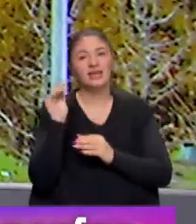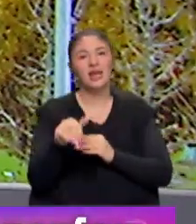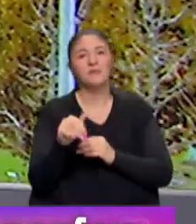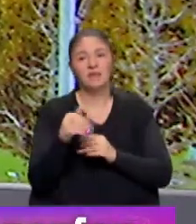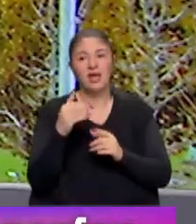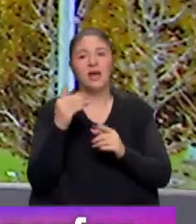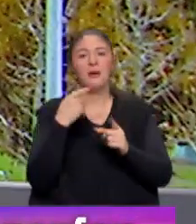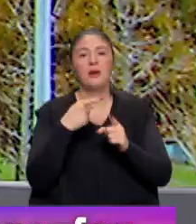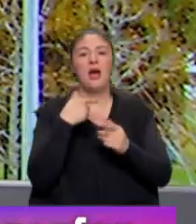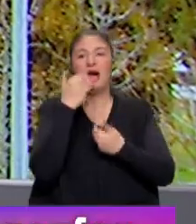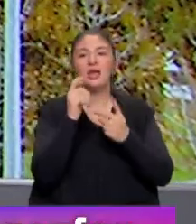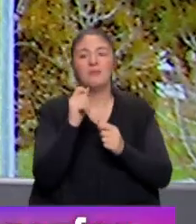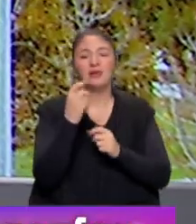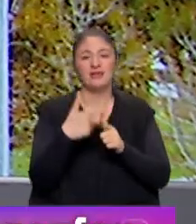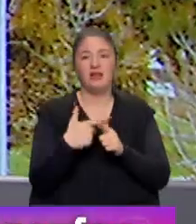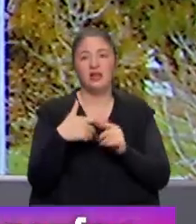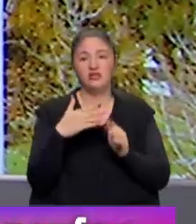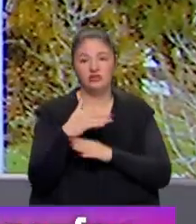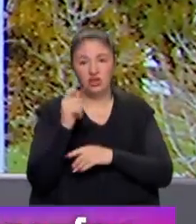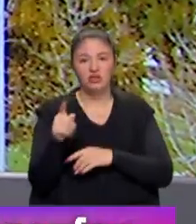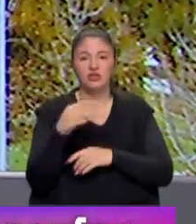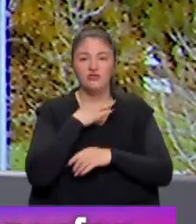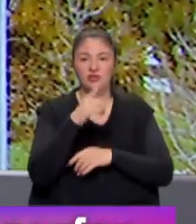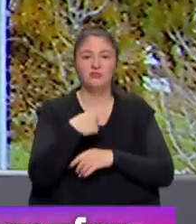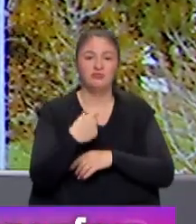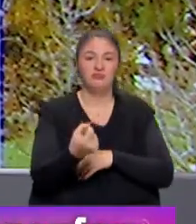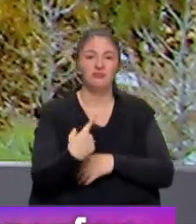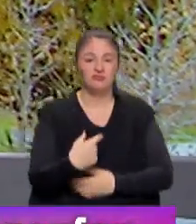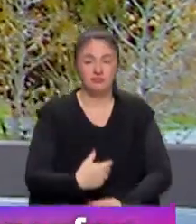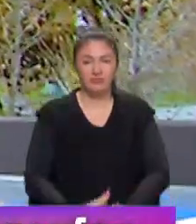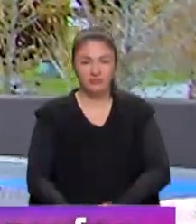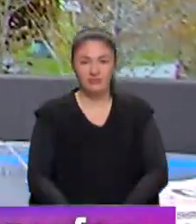de paylaşılan kiralar. Gerçeği de lütfen siz bize yazıp gönderin.